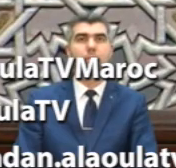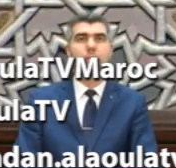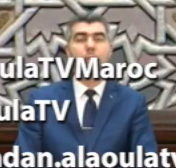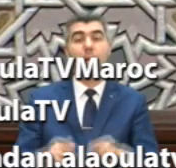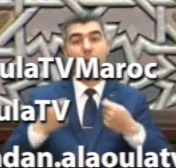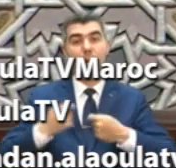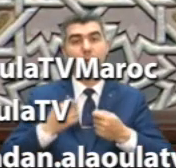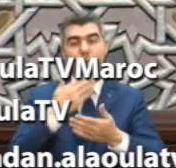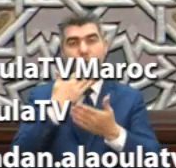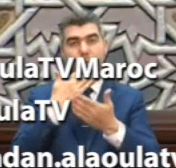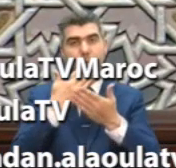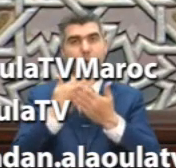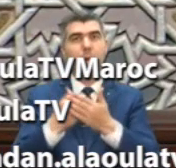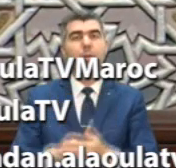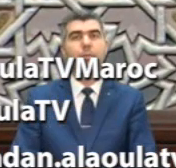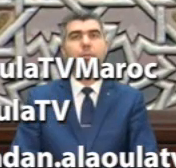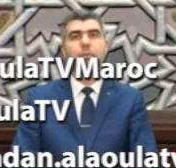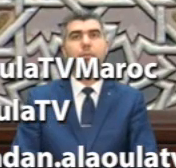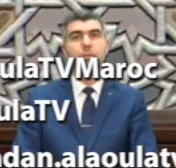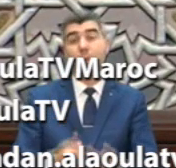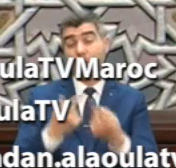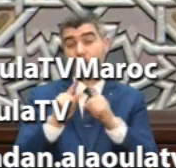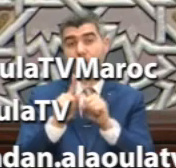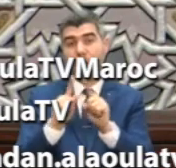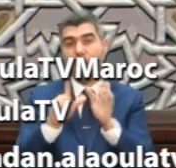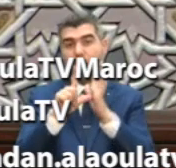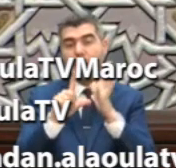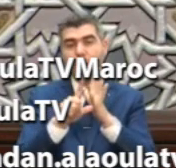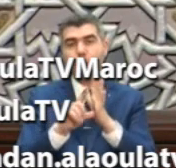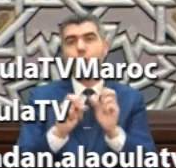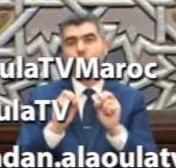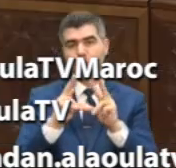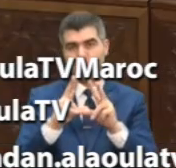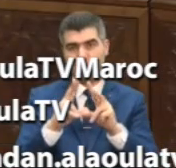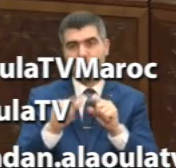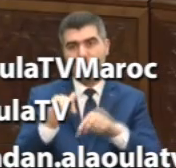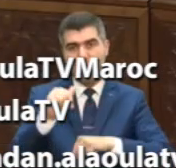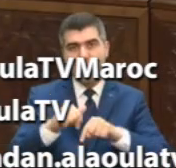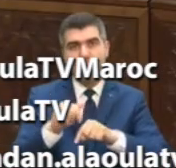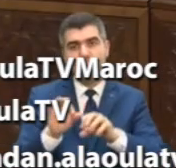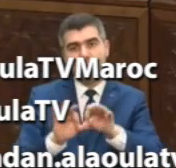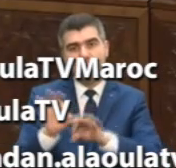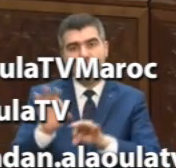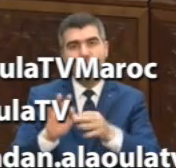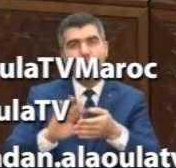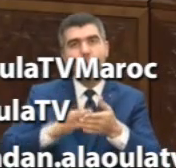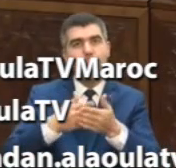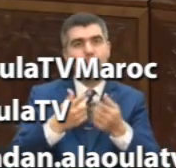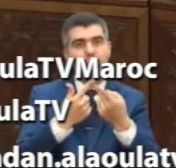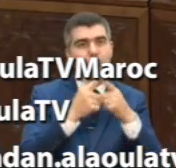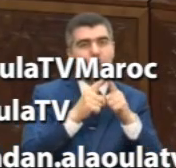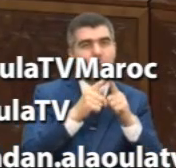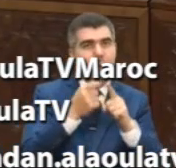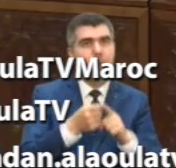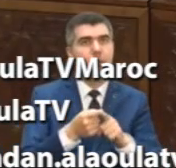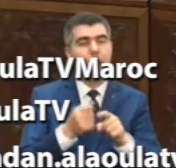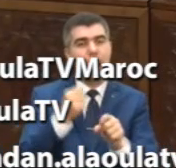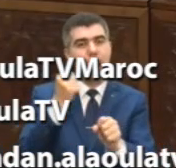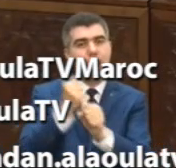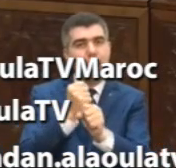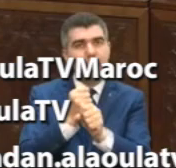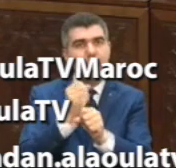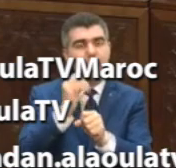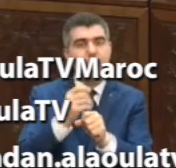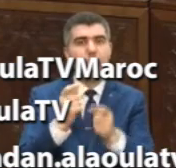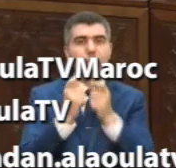الرئيسه، شكرا السيد النائب المحترم. هو الاطار القانوني موجود، كاين اليات وكاين مرجعيه قانونيه وتنظيميه كتنظم العمل ديال